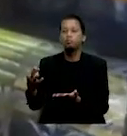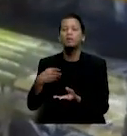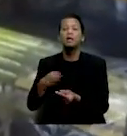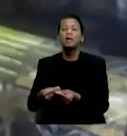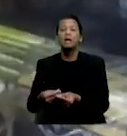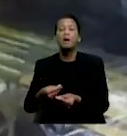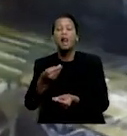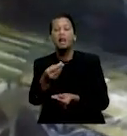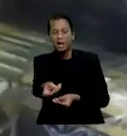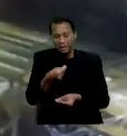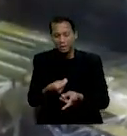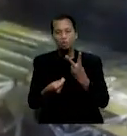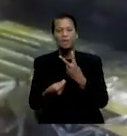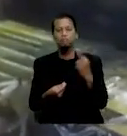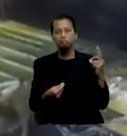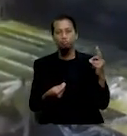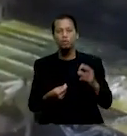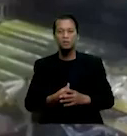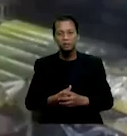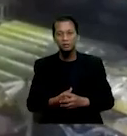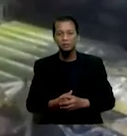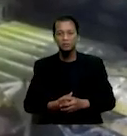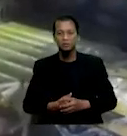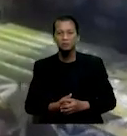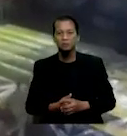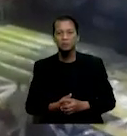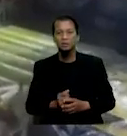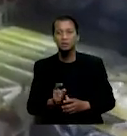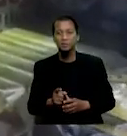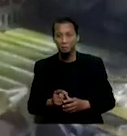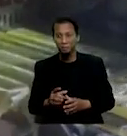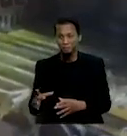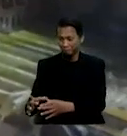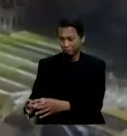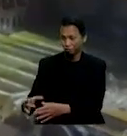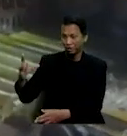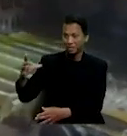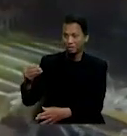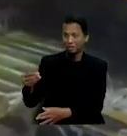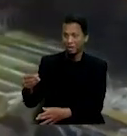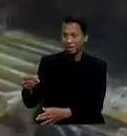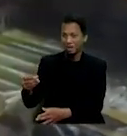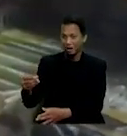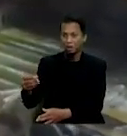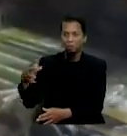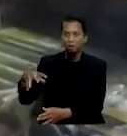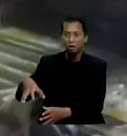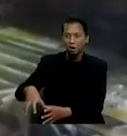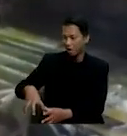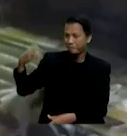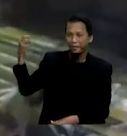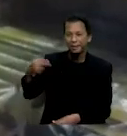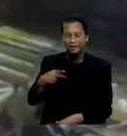satu renceng ya. Terus aku ngambil, emang wadah duitnya kan ini kan wadah uangnya. Dia tahu kali wadah duitnya di sini, terus dia